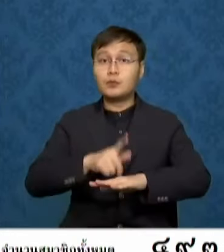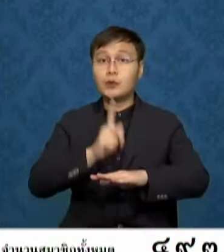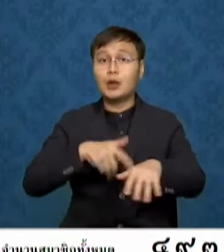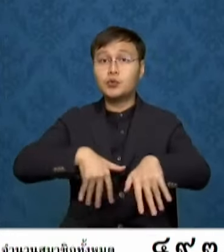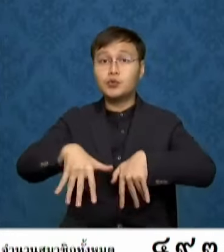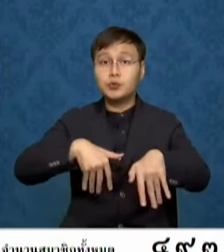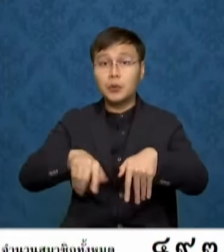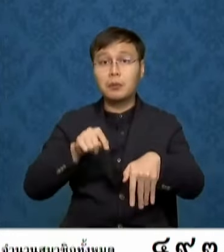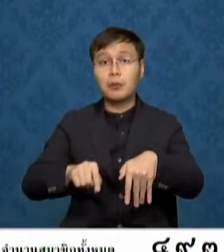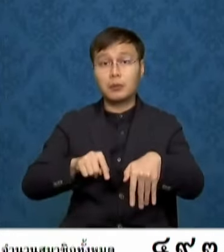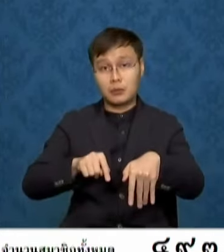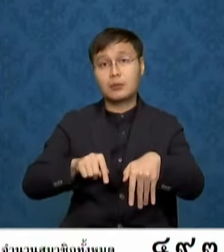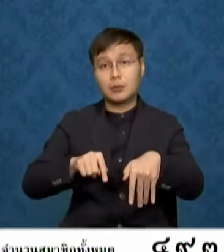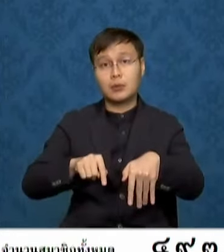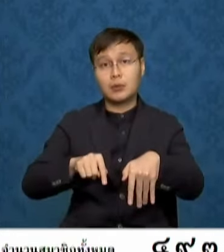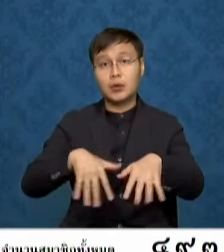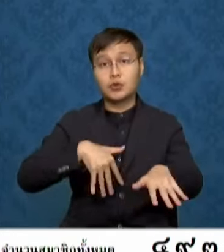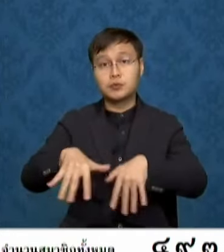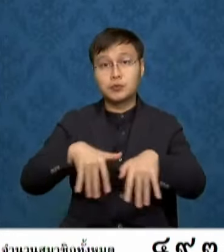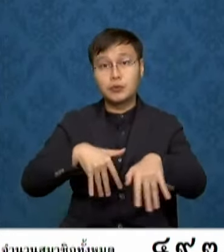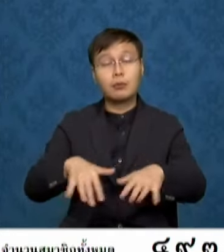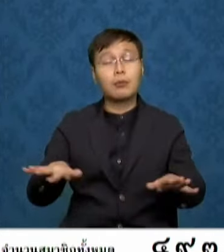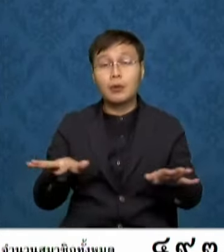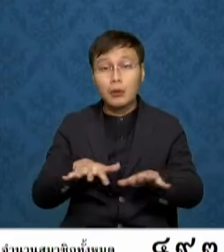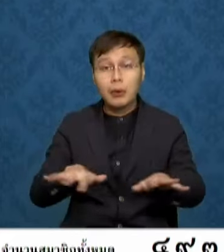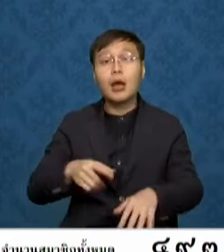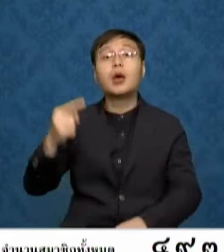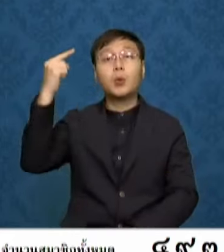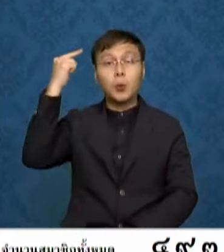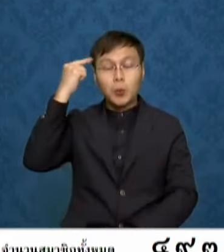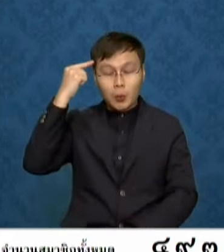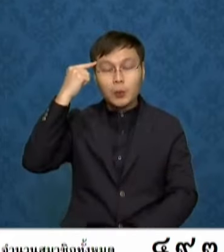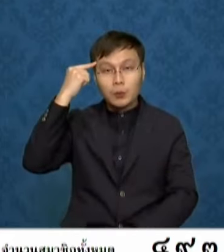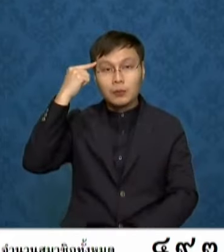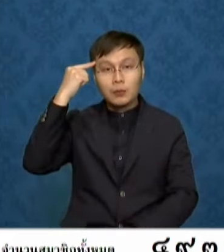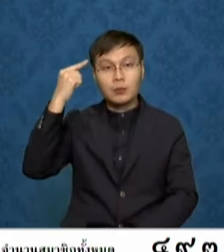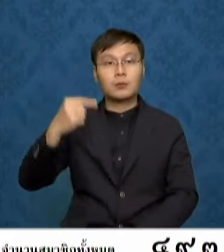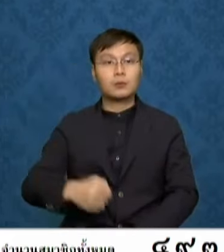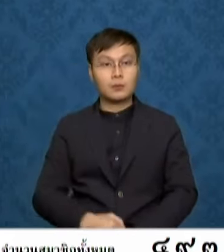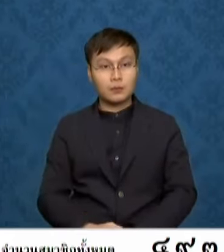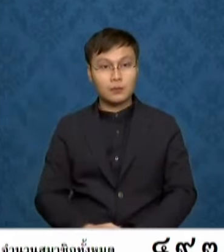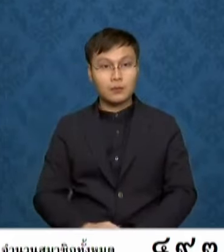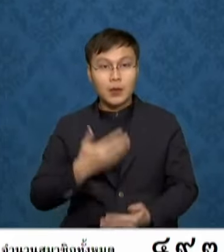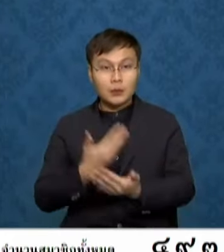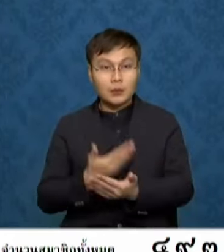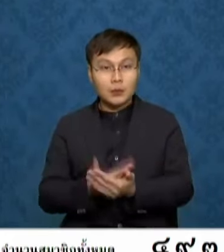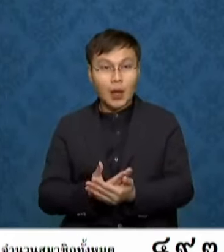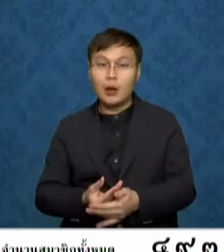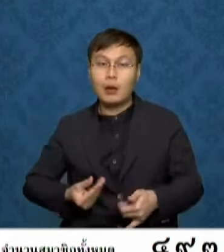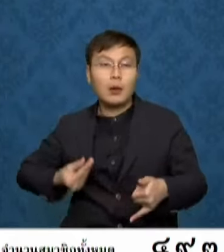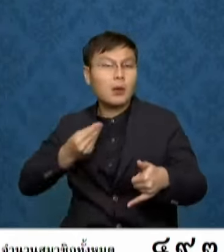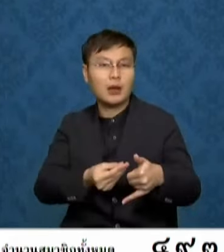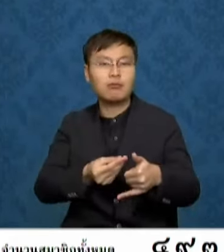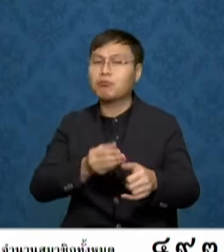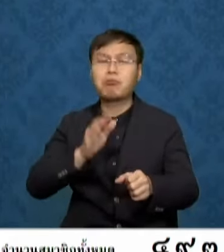บ้านธรรมดาประชาชนตาดำๆเขายังรู้เลยครับว่าจะชดเชยเยียวยาเท่าไหร่ก็ไม่พอ